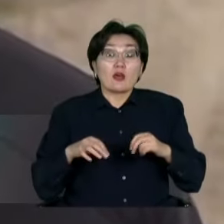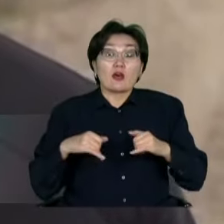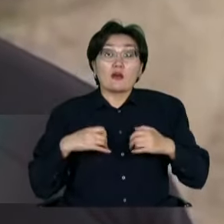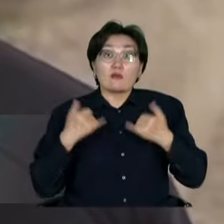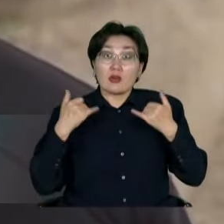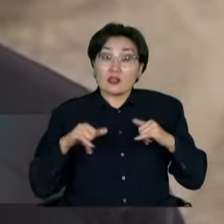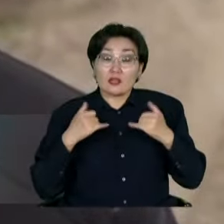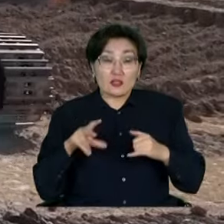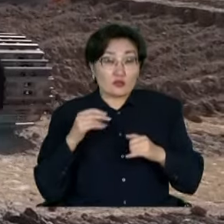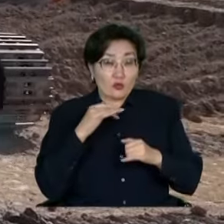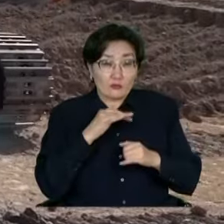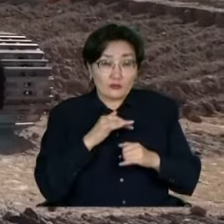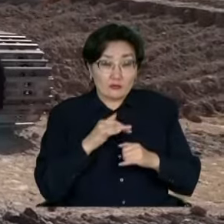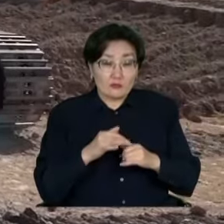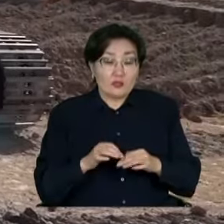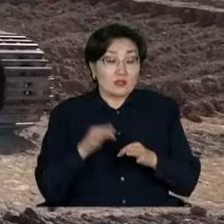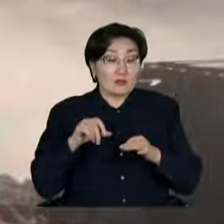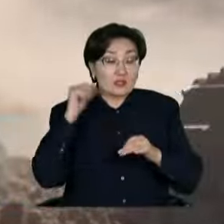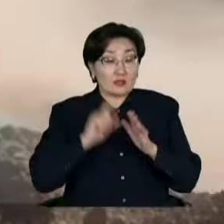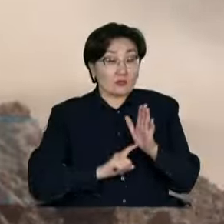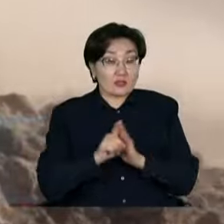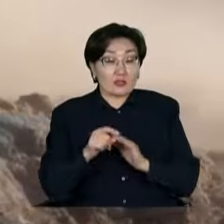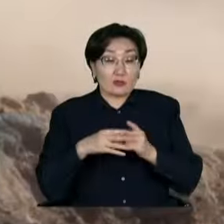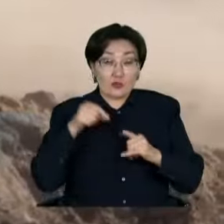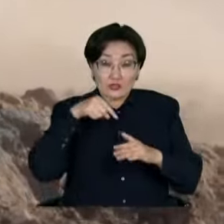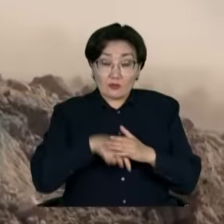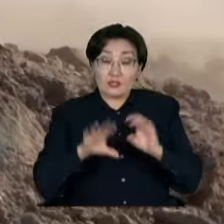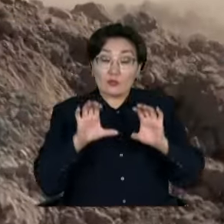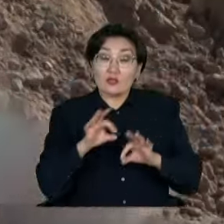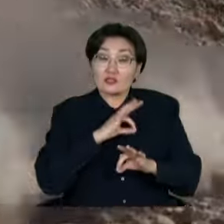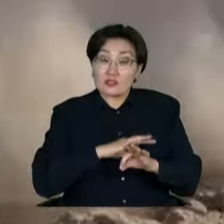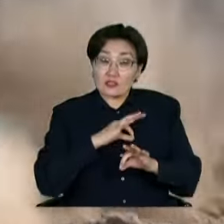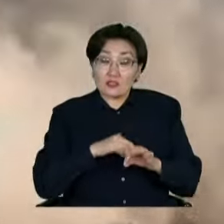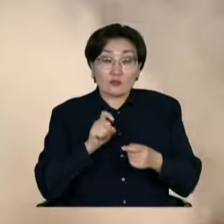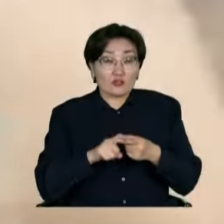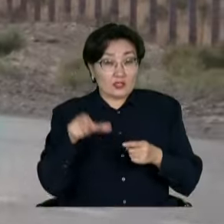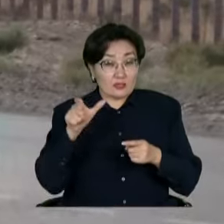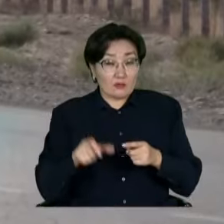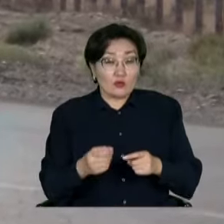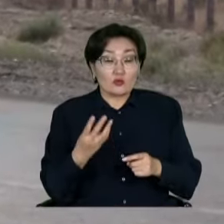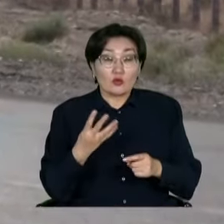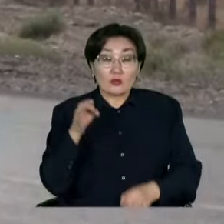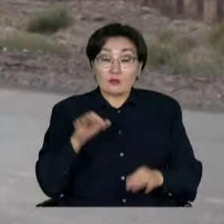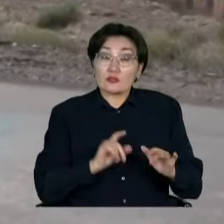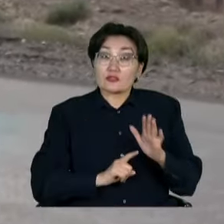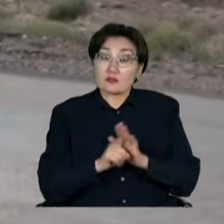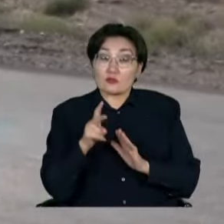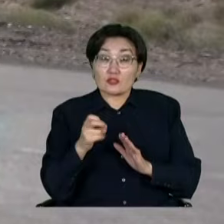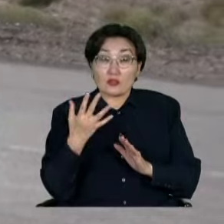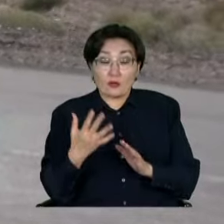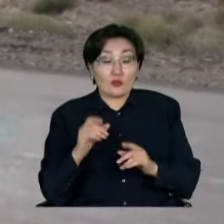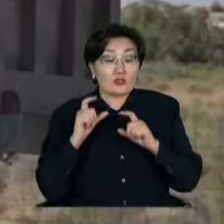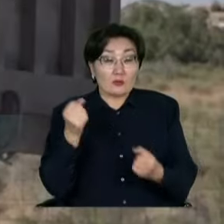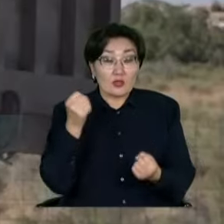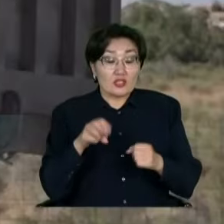тоқтатса деген өтінішіміз бар. Өңірде жыл бастан бері жер қойнауын заңсыз пайдаланғандарға қатысты 4 қылмыстық іс қозғалған. 205 жүк көлігі